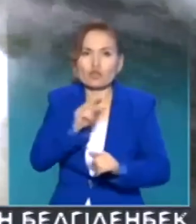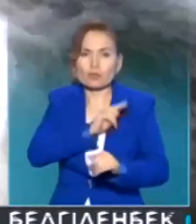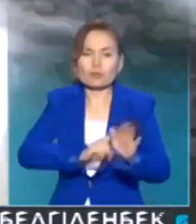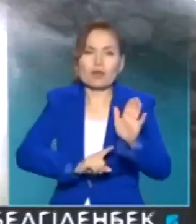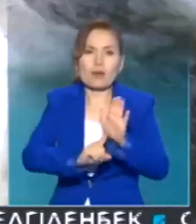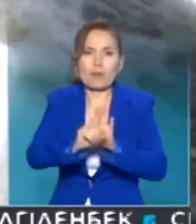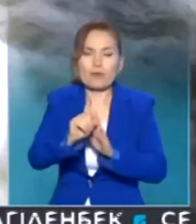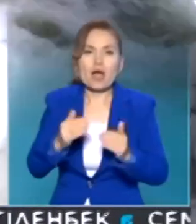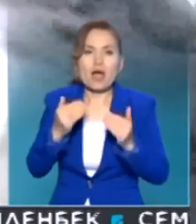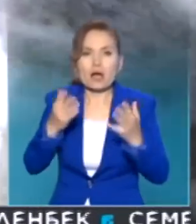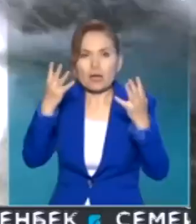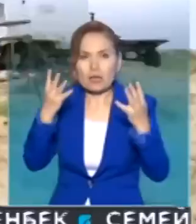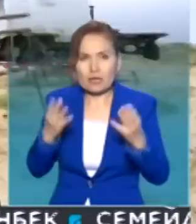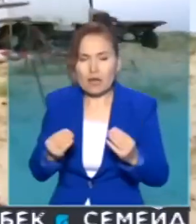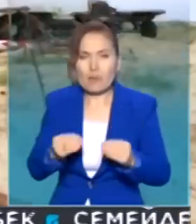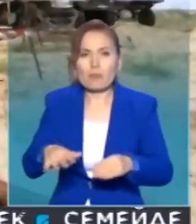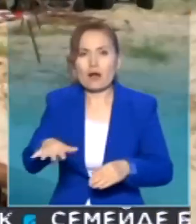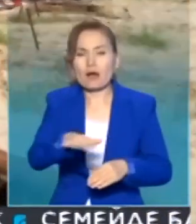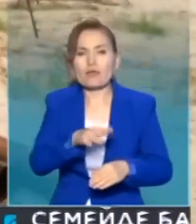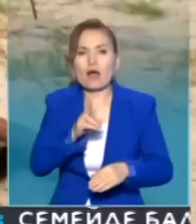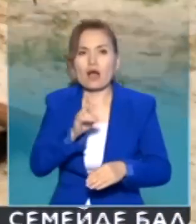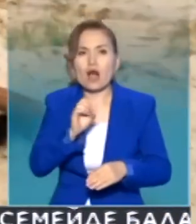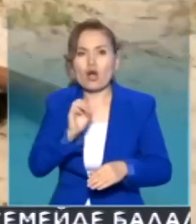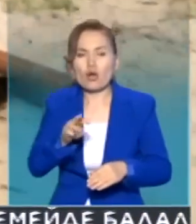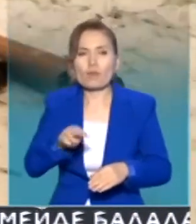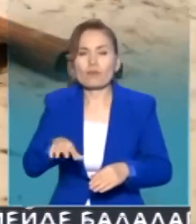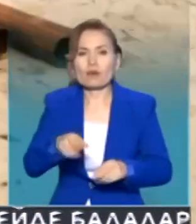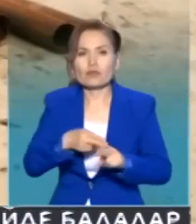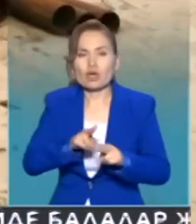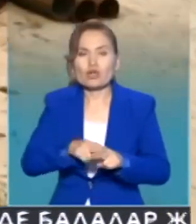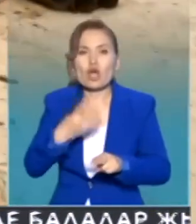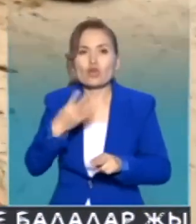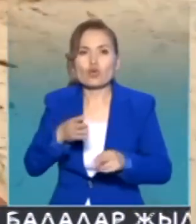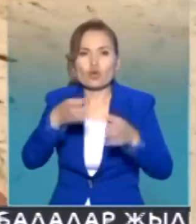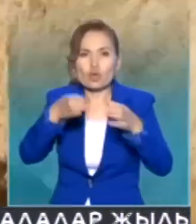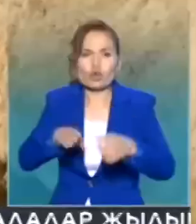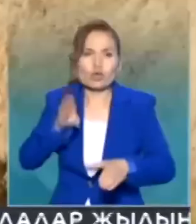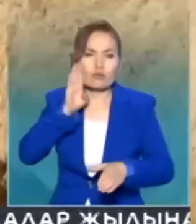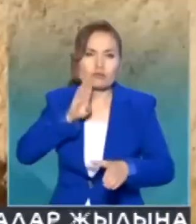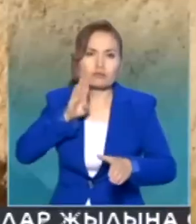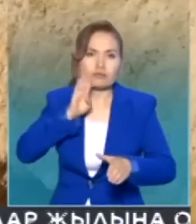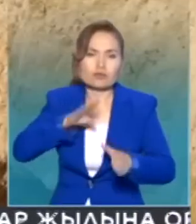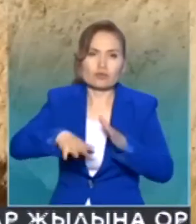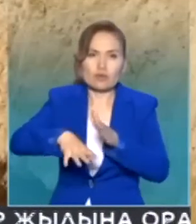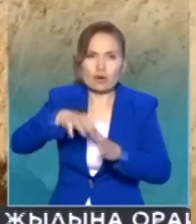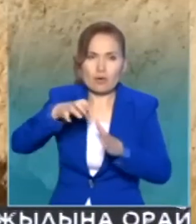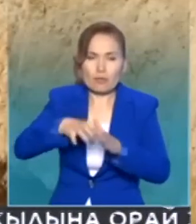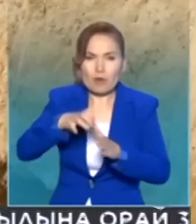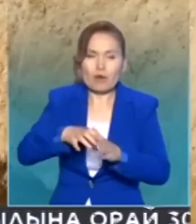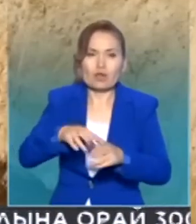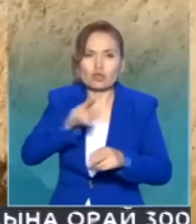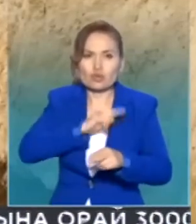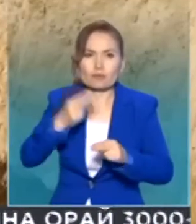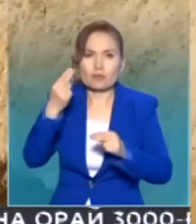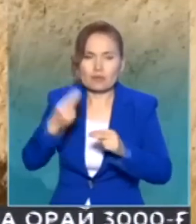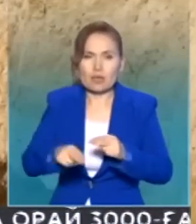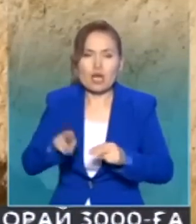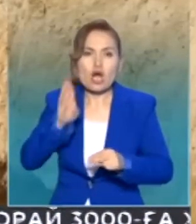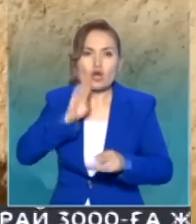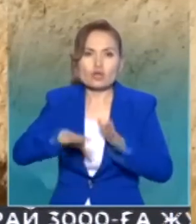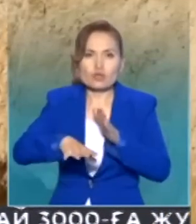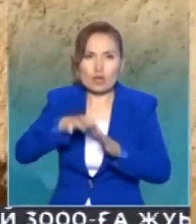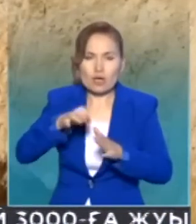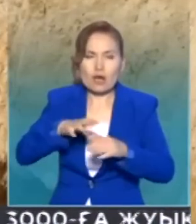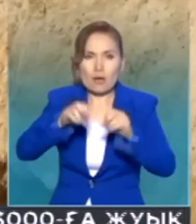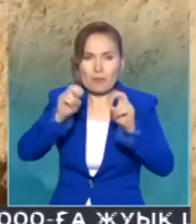алынды. Қазіргі таңда Сырбеткей мен Қарақұм даласынан төрт құдық қазылып бітті. Сарылда баққан мына жерасты суының көзін